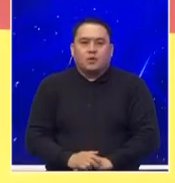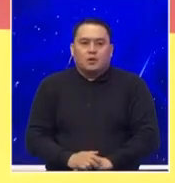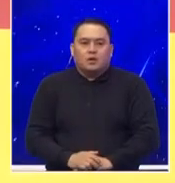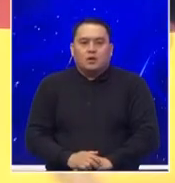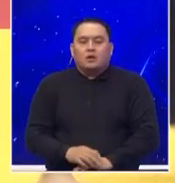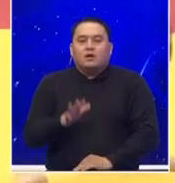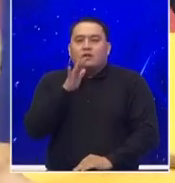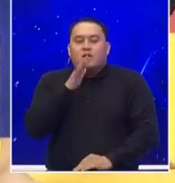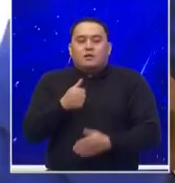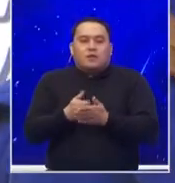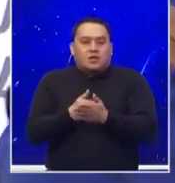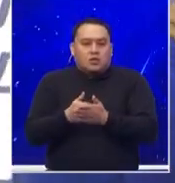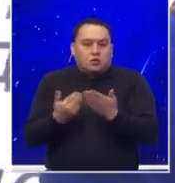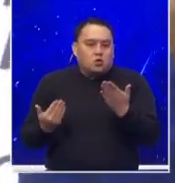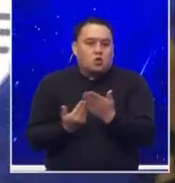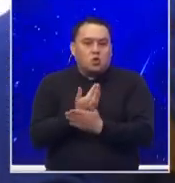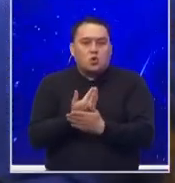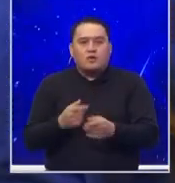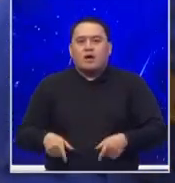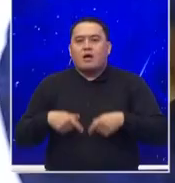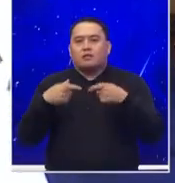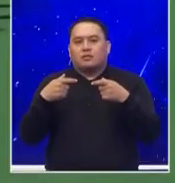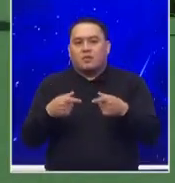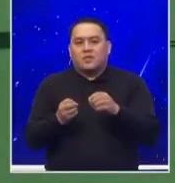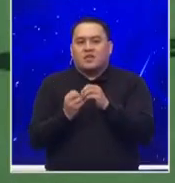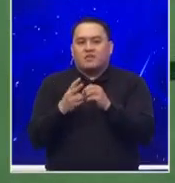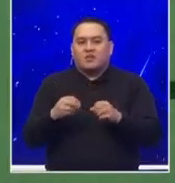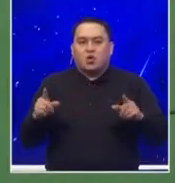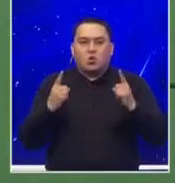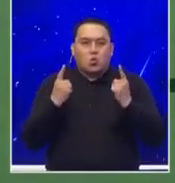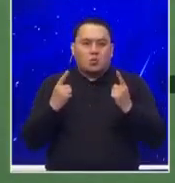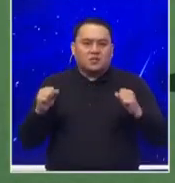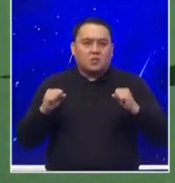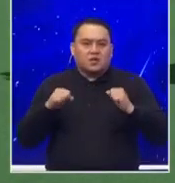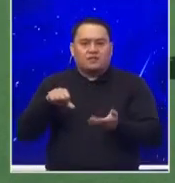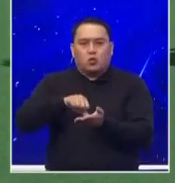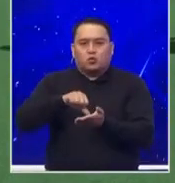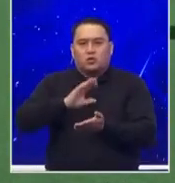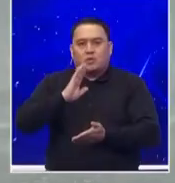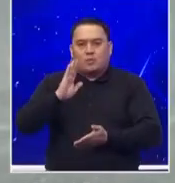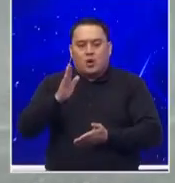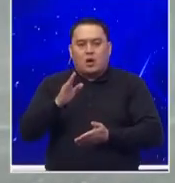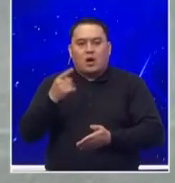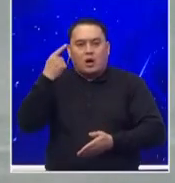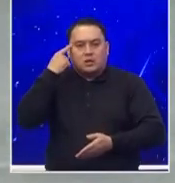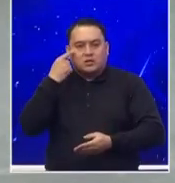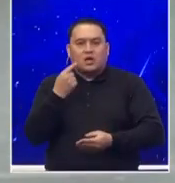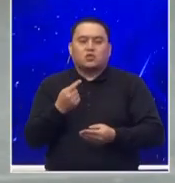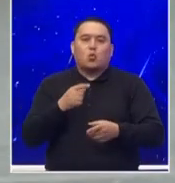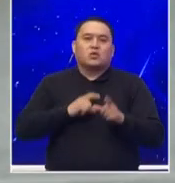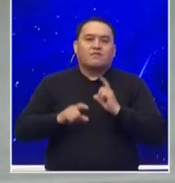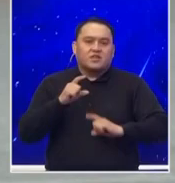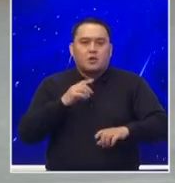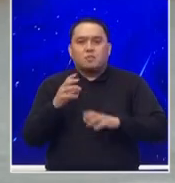временем достижений новых вершин. Наши спортсмены выступят в этом году в 12 самых крупных спортивных событиях. Это и Азиатские игры, и универсиады,